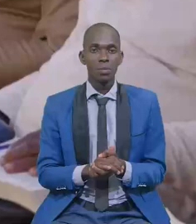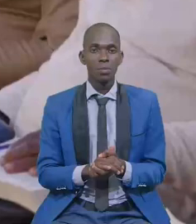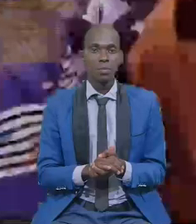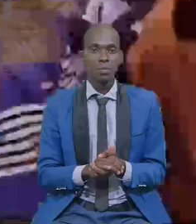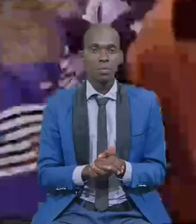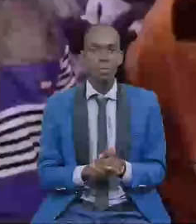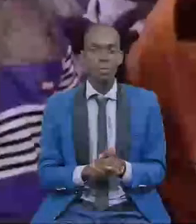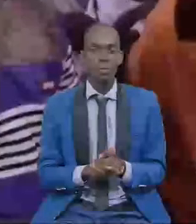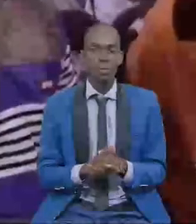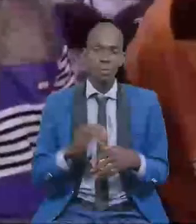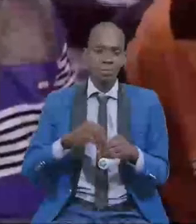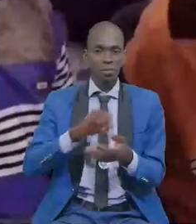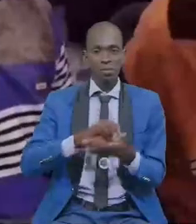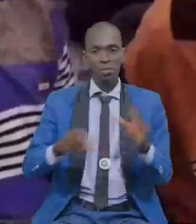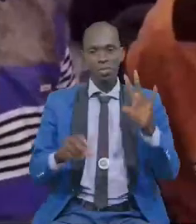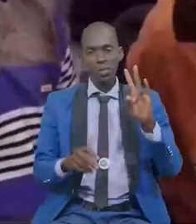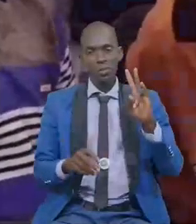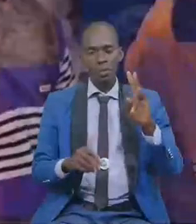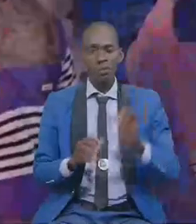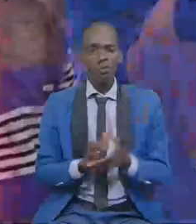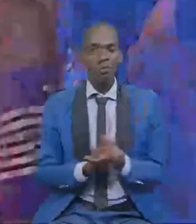je la redresserai. Verset 17.